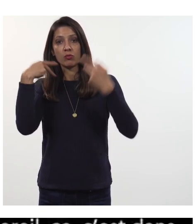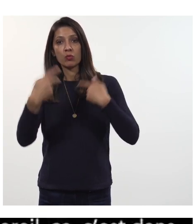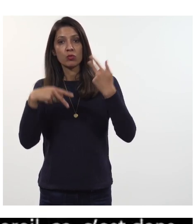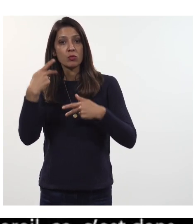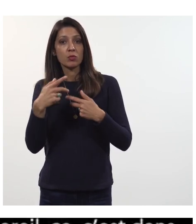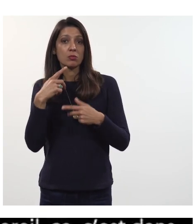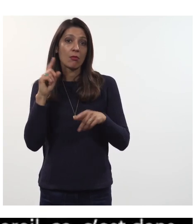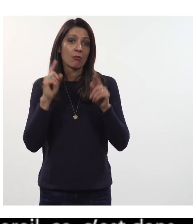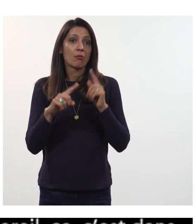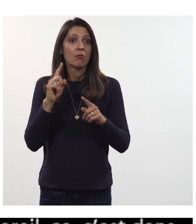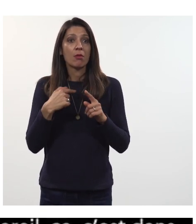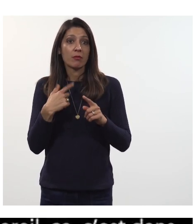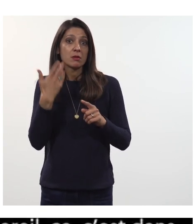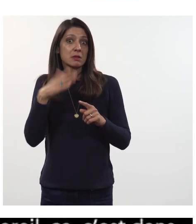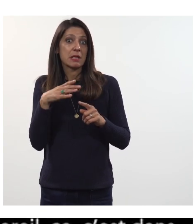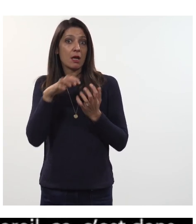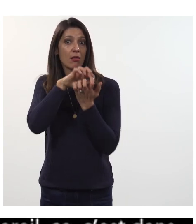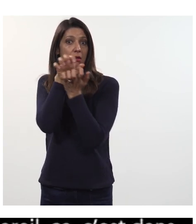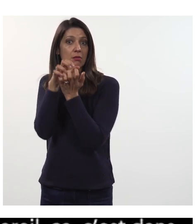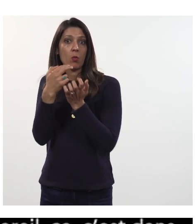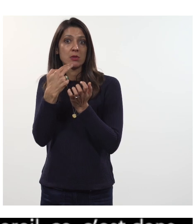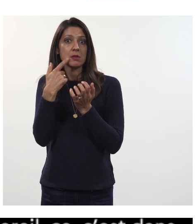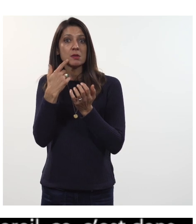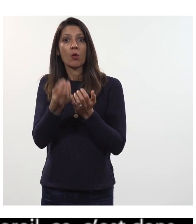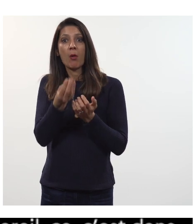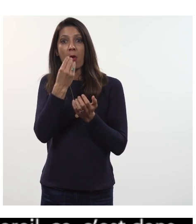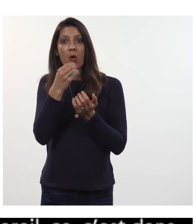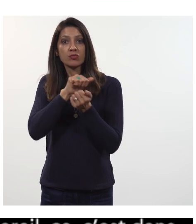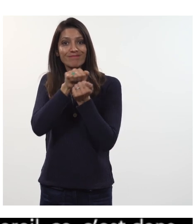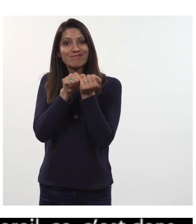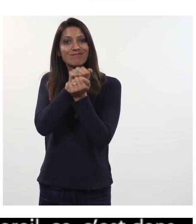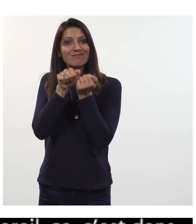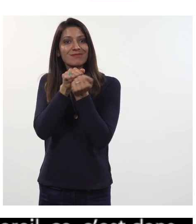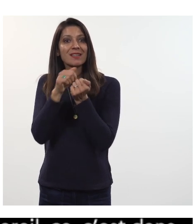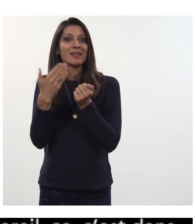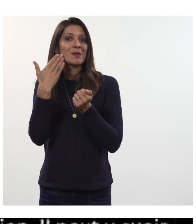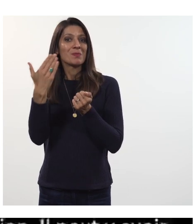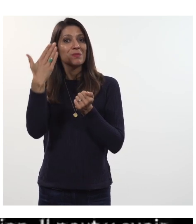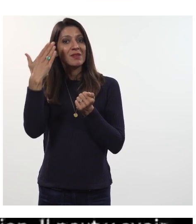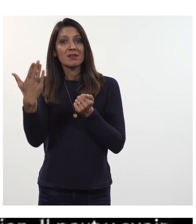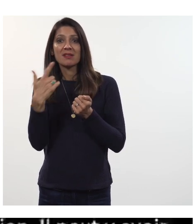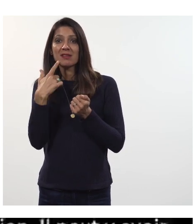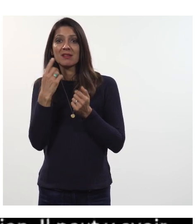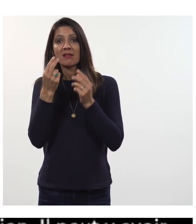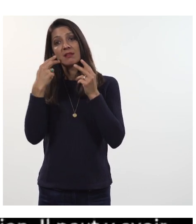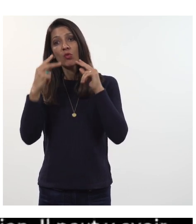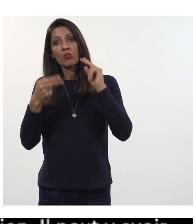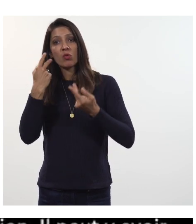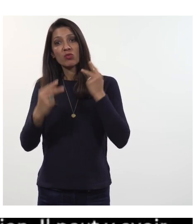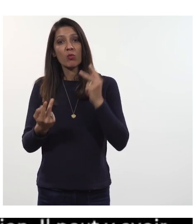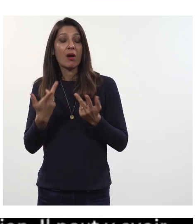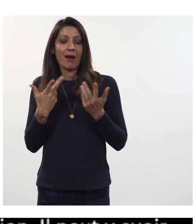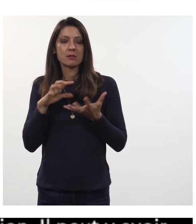on a des dents qui sont là pour faire le mixeur. Si on a moins de 20 dents, principalement les molaires, bah là, ce sera